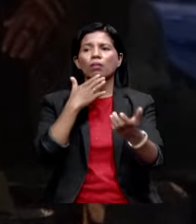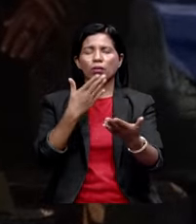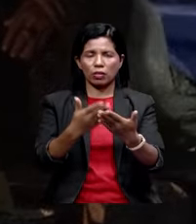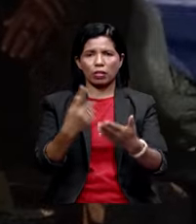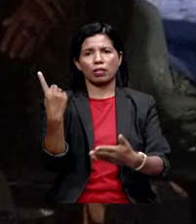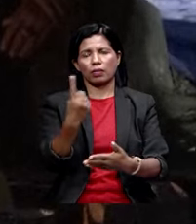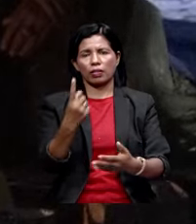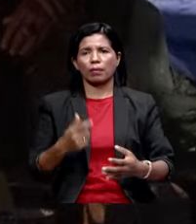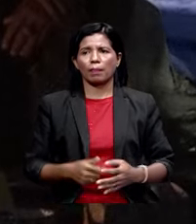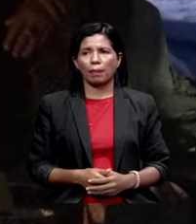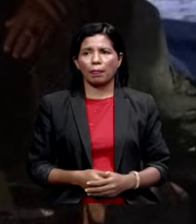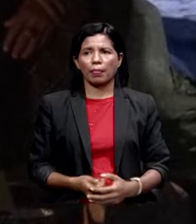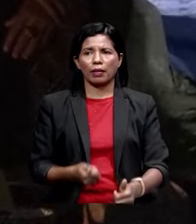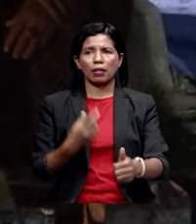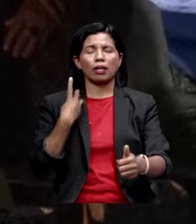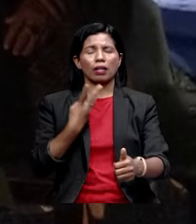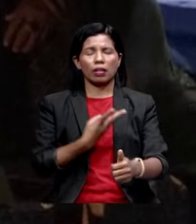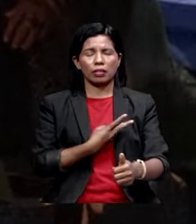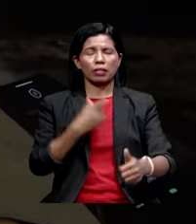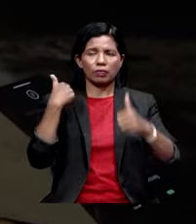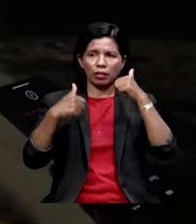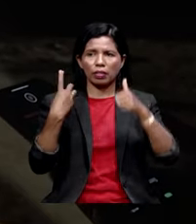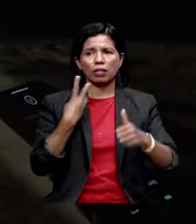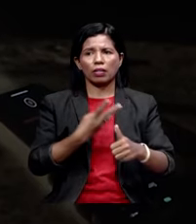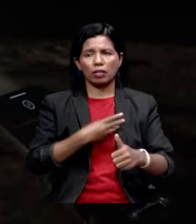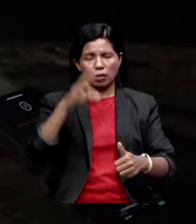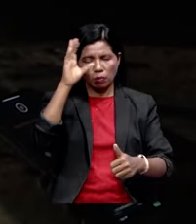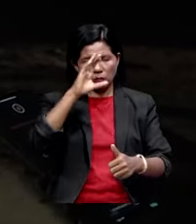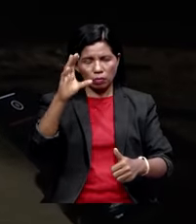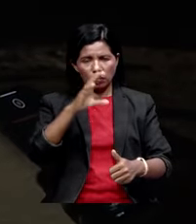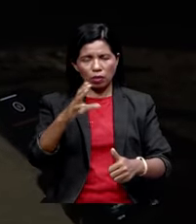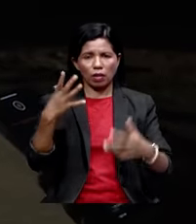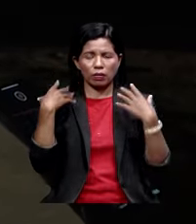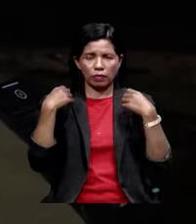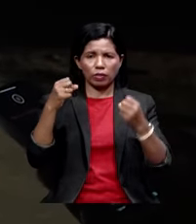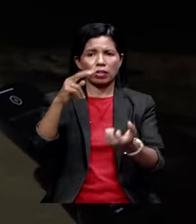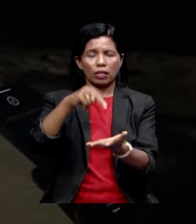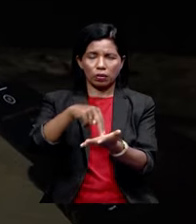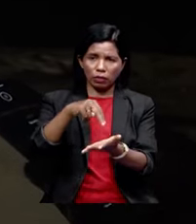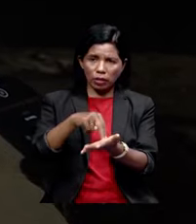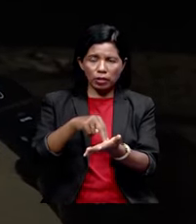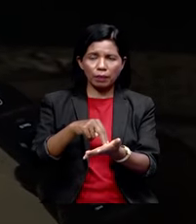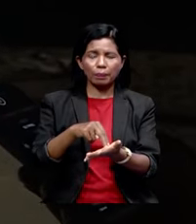fatin. Tem atividade da ne, manca a ita buca, a ita nia força natureza, ba ita nia